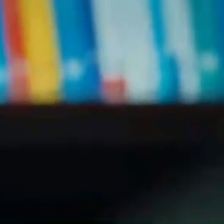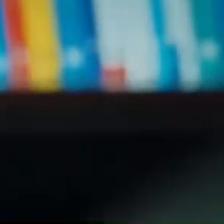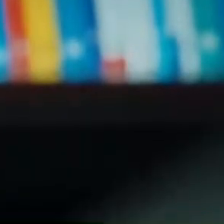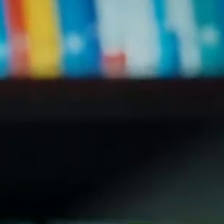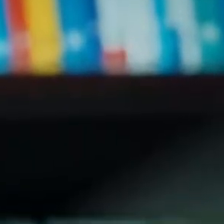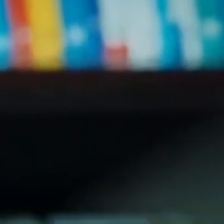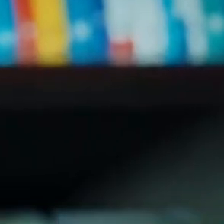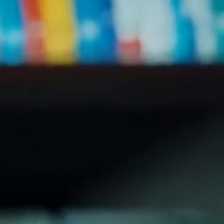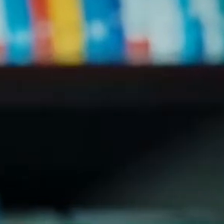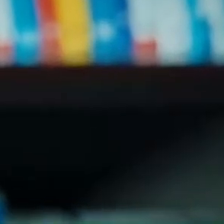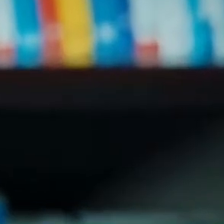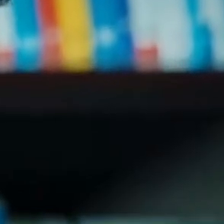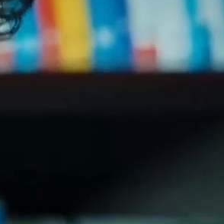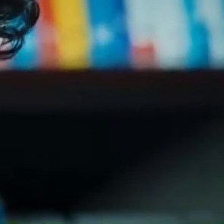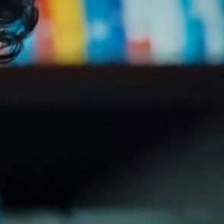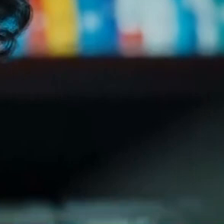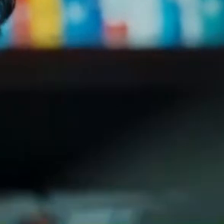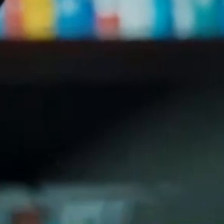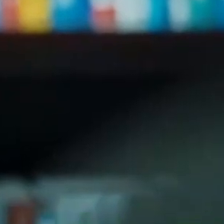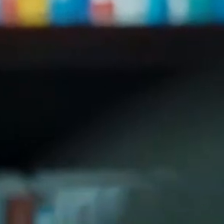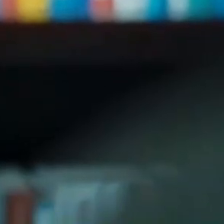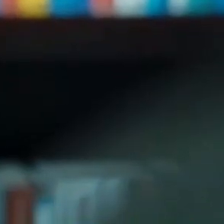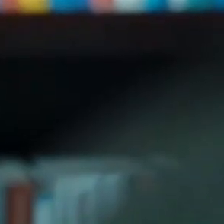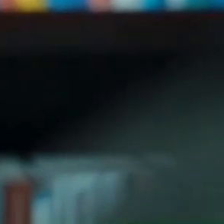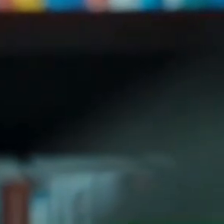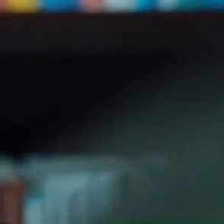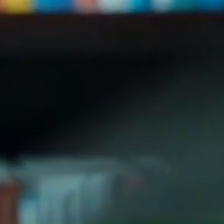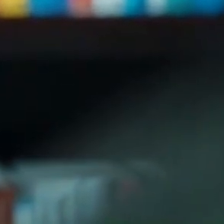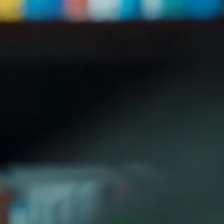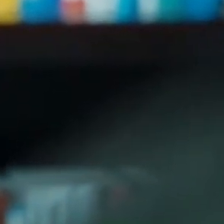Asaf başını eğdi. Alttan alttan dik dik bakıyor.